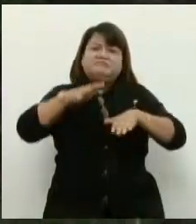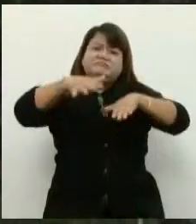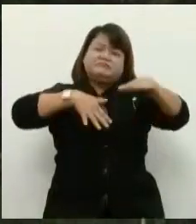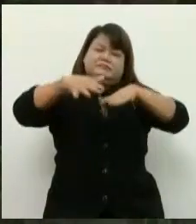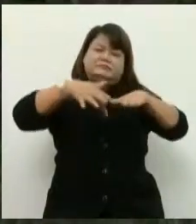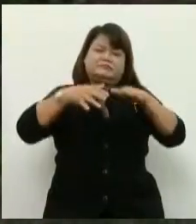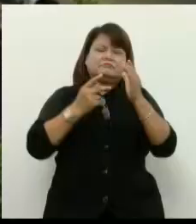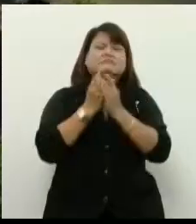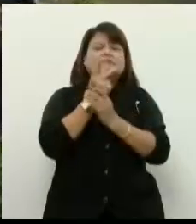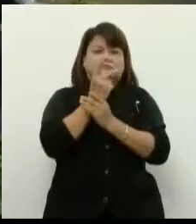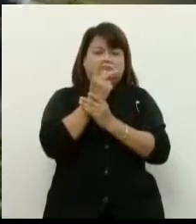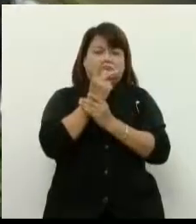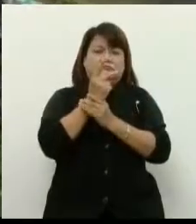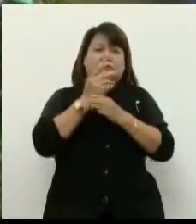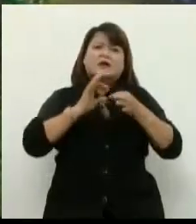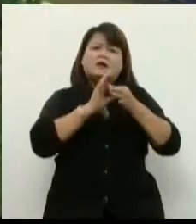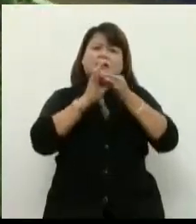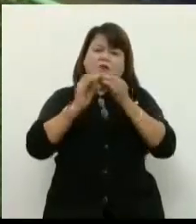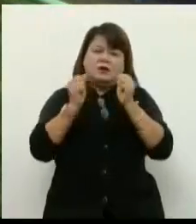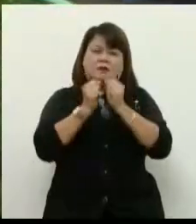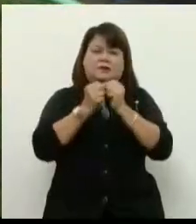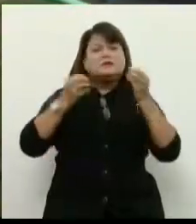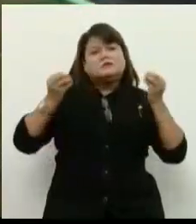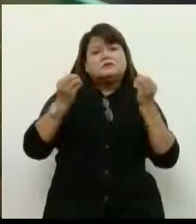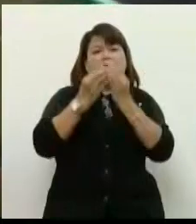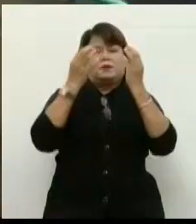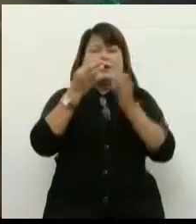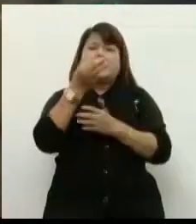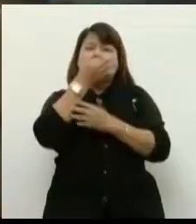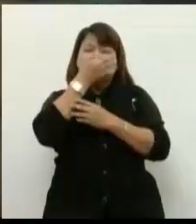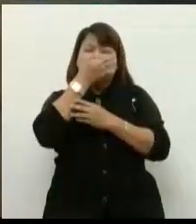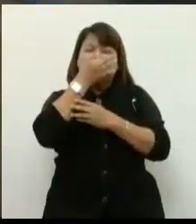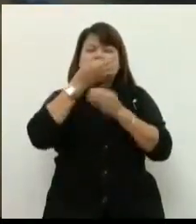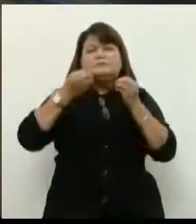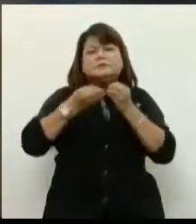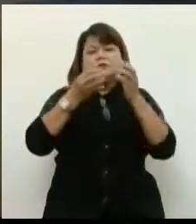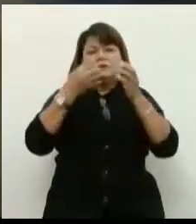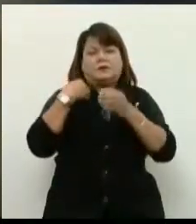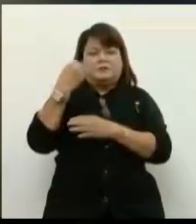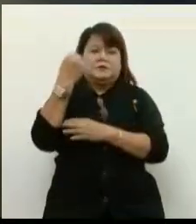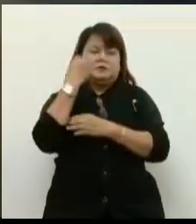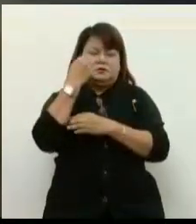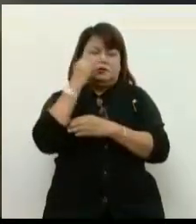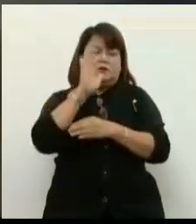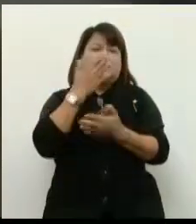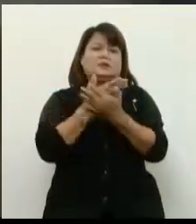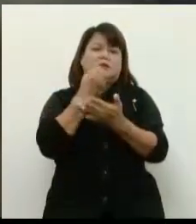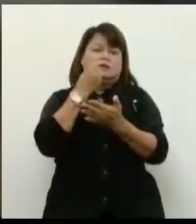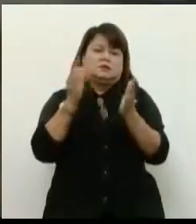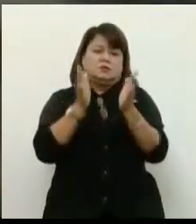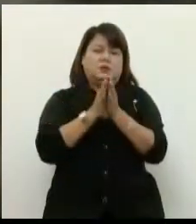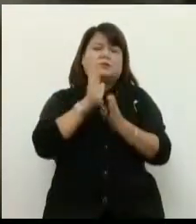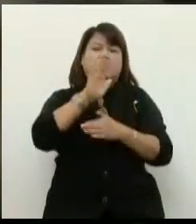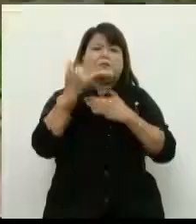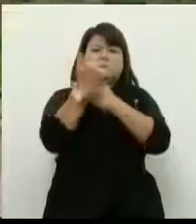มและเกี่ยวเนื่องสัมพันธ์กระทบไปทุกระบบทุกอาชีพซึ่งเป็นผลสะท้อนต่อความมั่นคงของระบบเศรษฐกิจโดยรวมของประเท